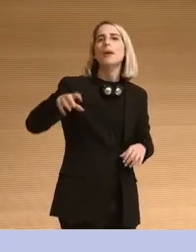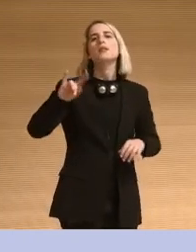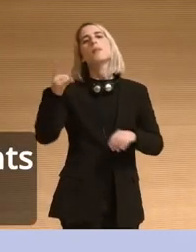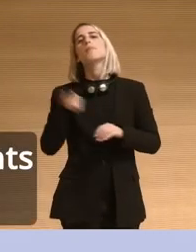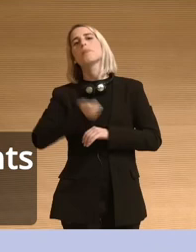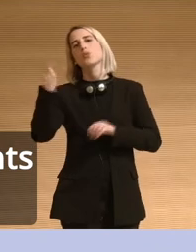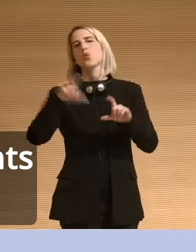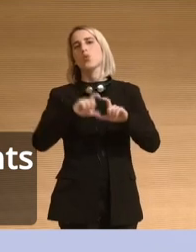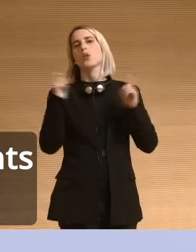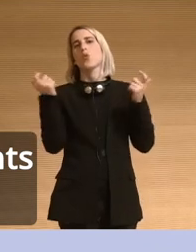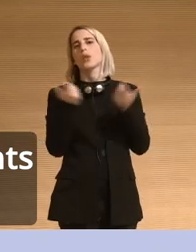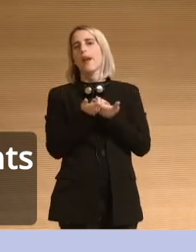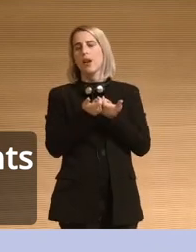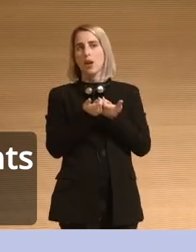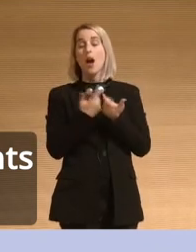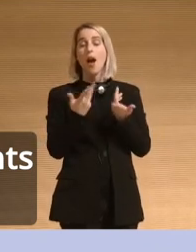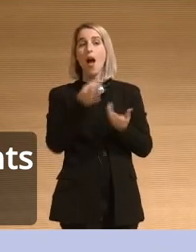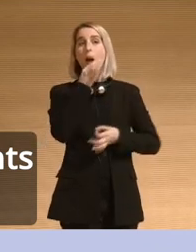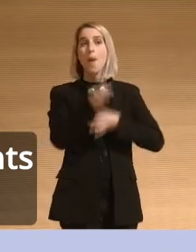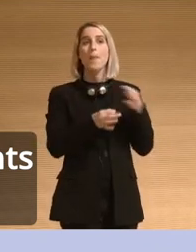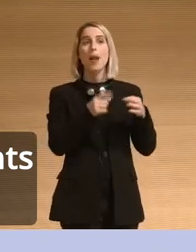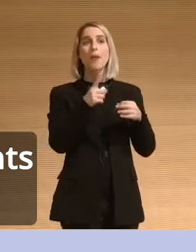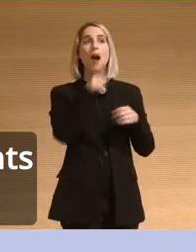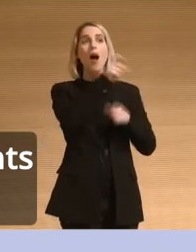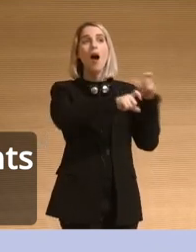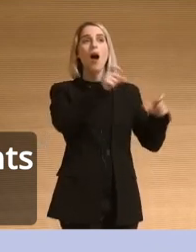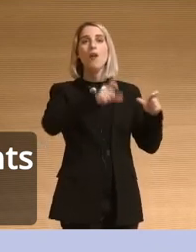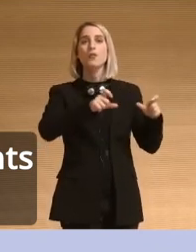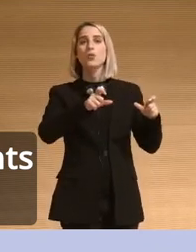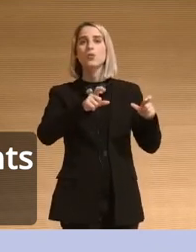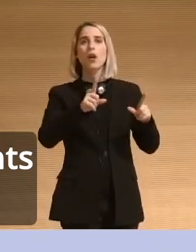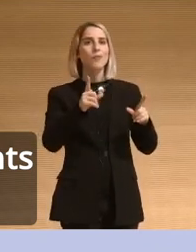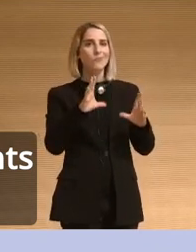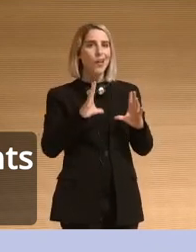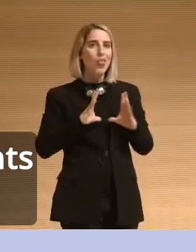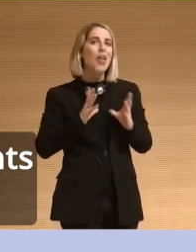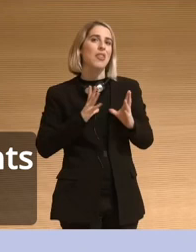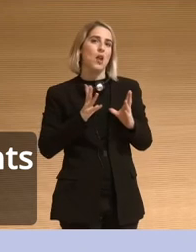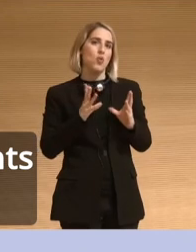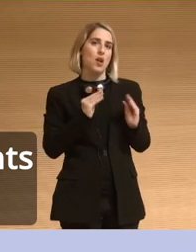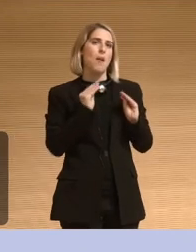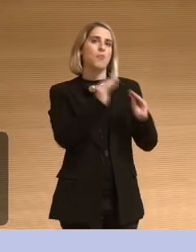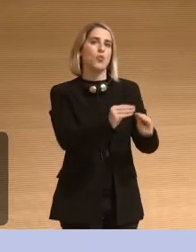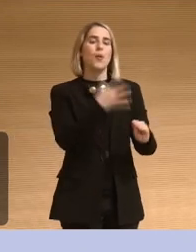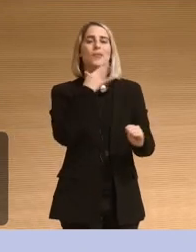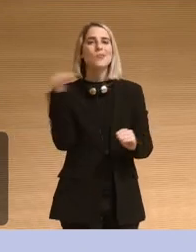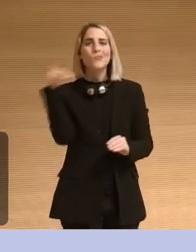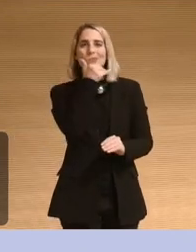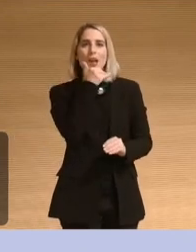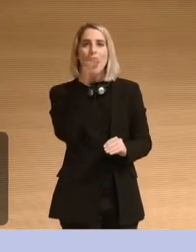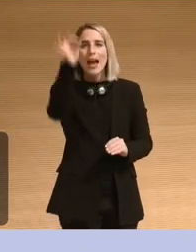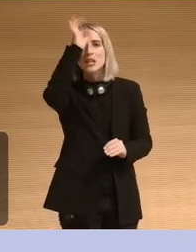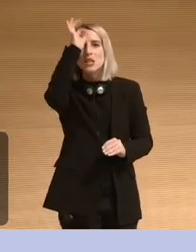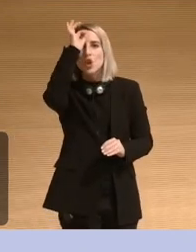οικογένειες. Άρα μιλάμε για τις λεγόμενες ακούσιες προσαγωγές, που γίνονται με το 100 δηλαδή, τους φέρνουν